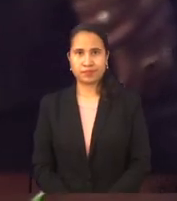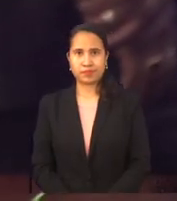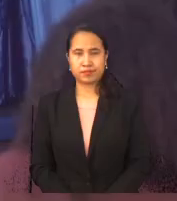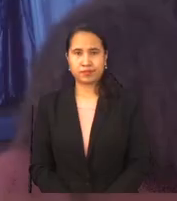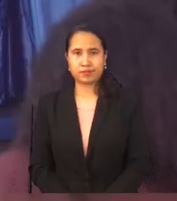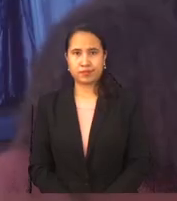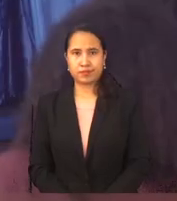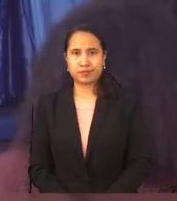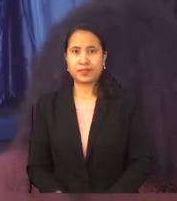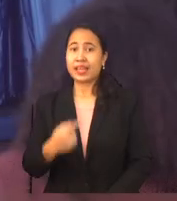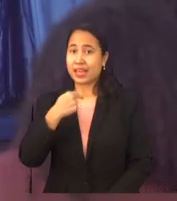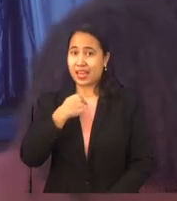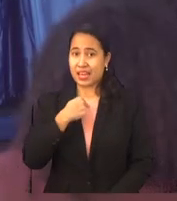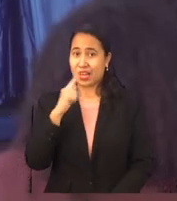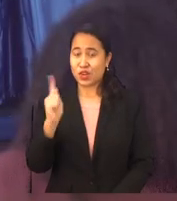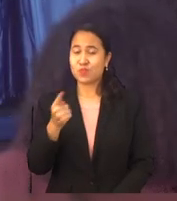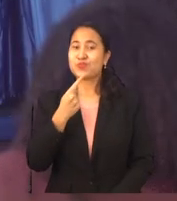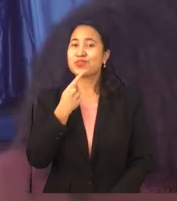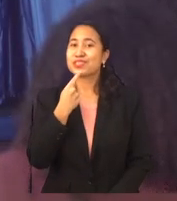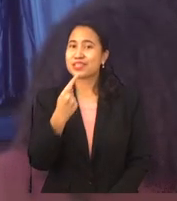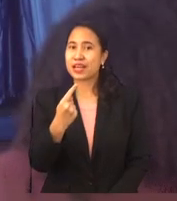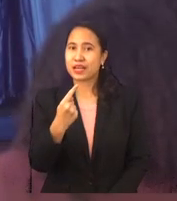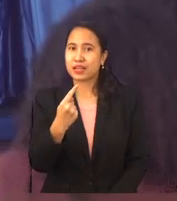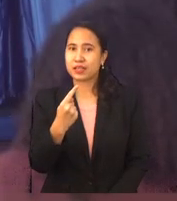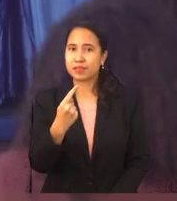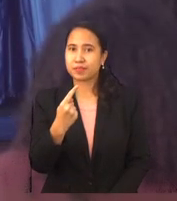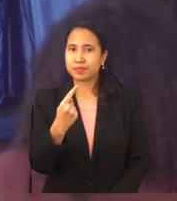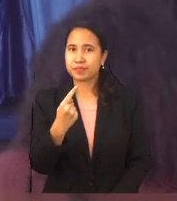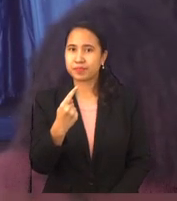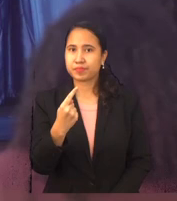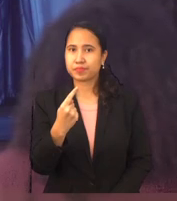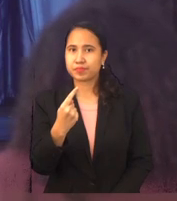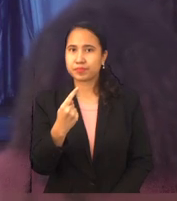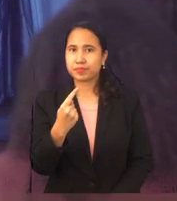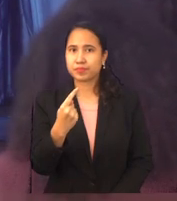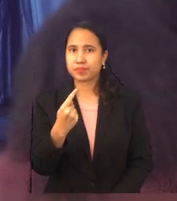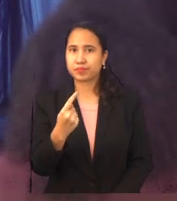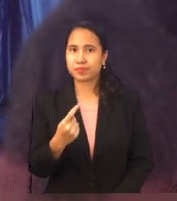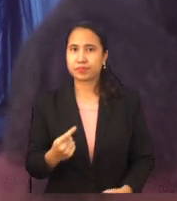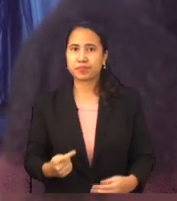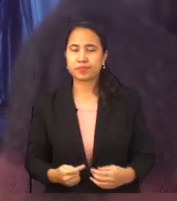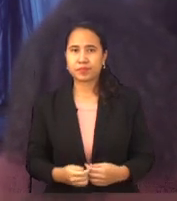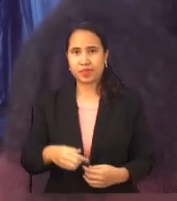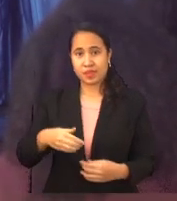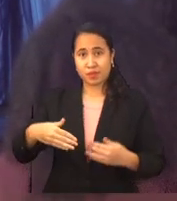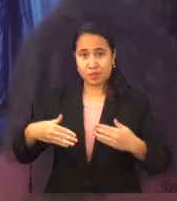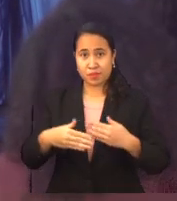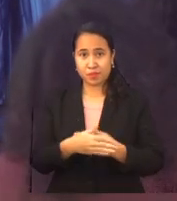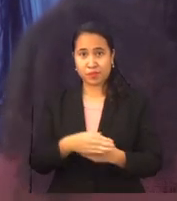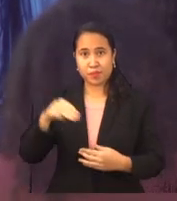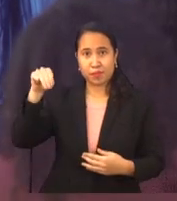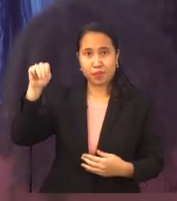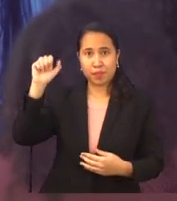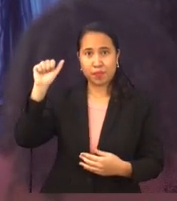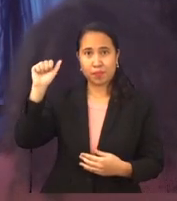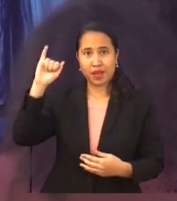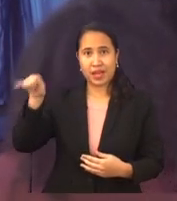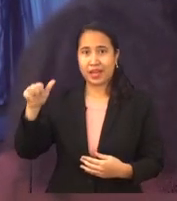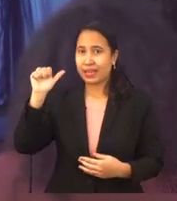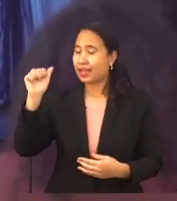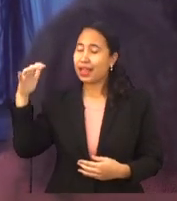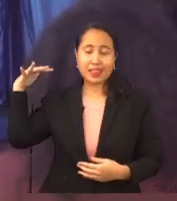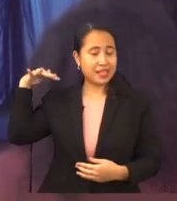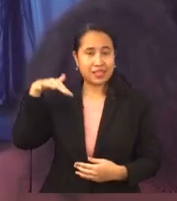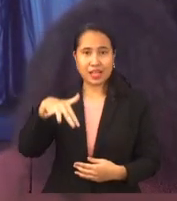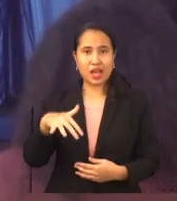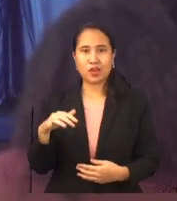Ik moet gelijk ook wel aangeven dat meester Dr. Maya Fokey Manohar vandaag afwezig is vanwege